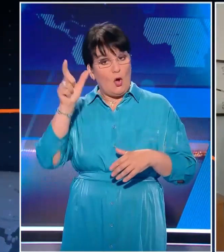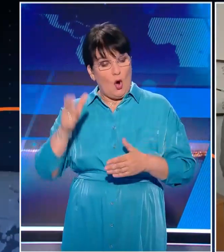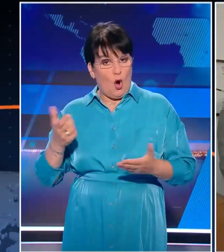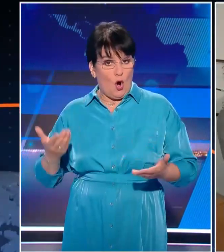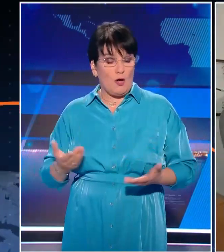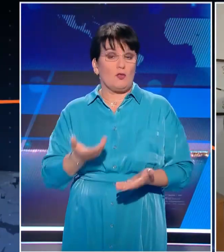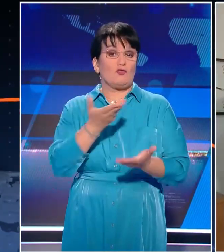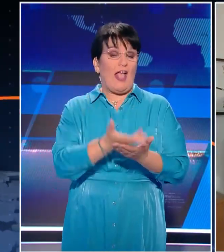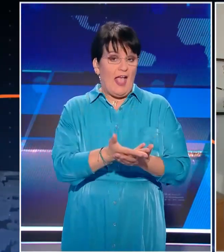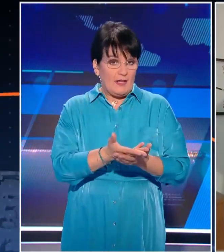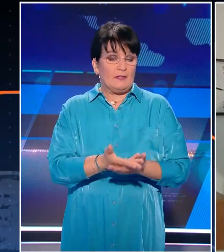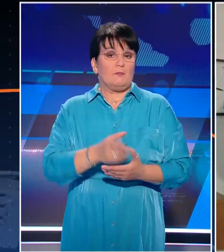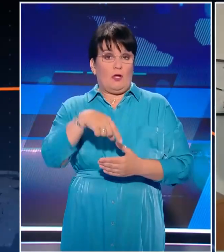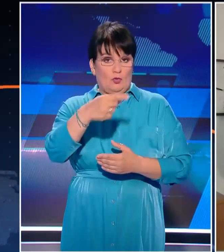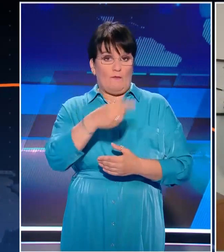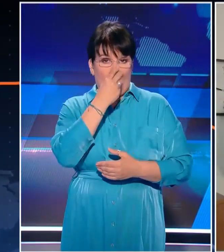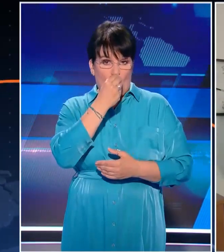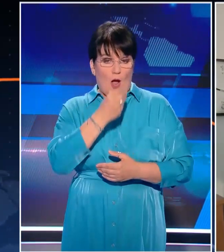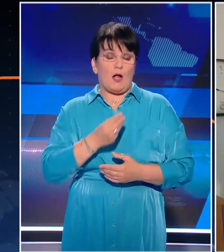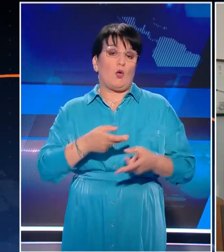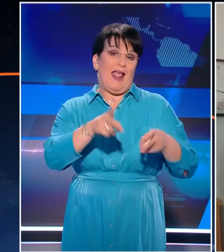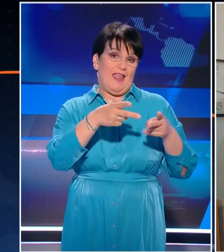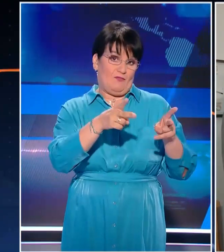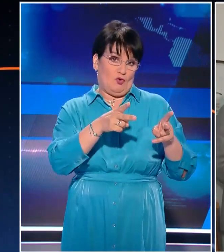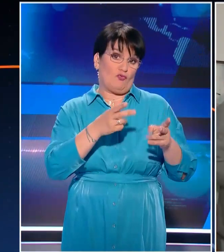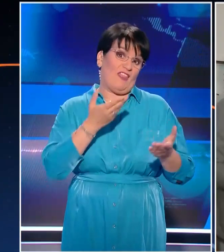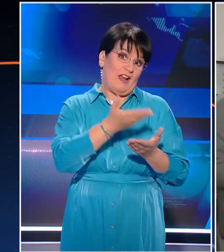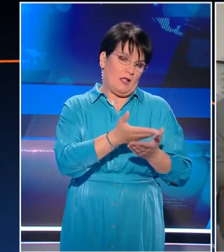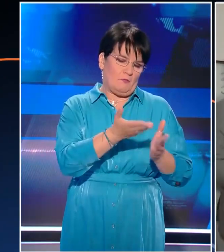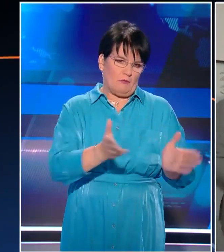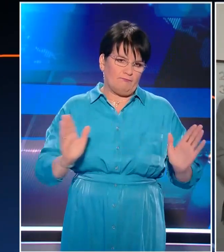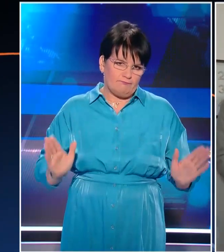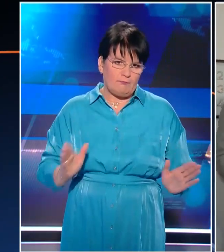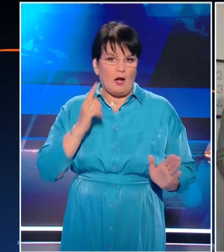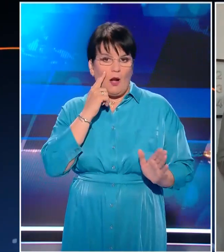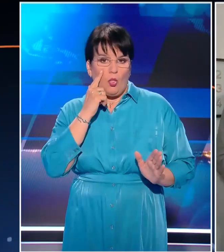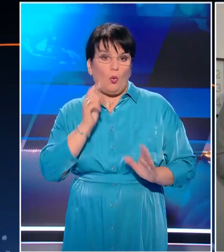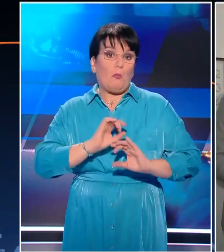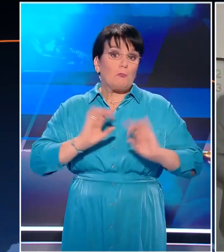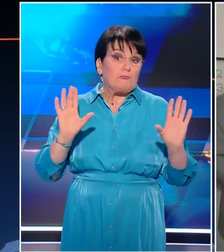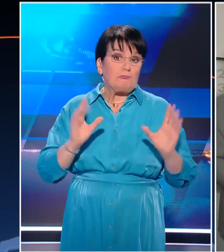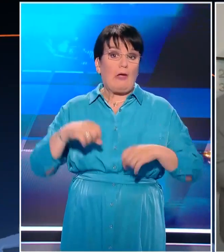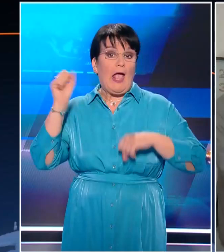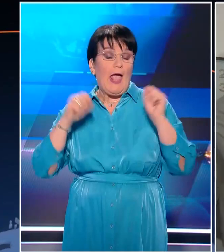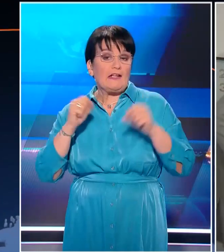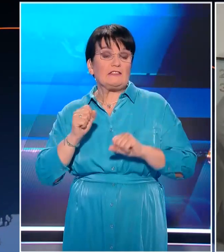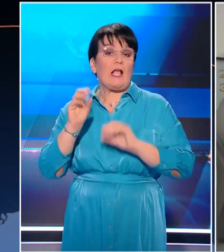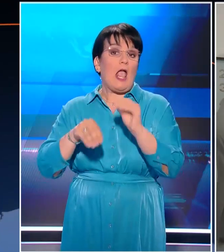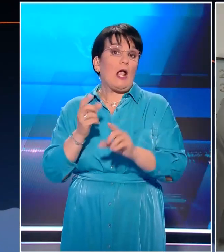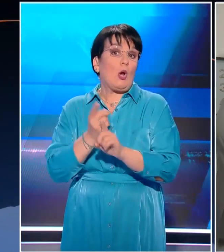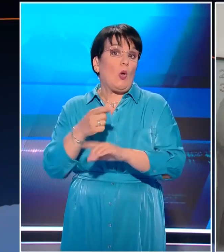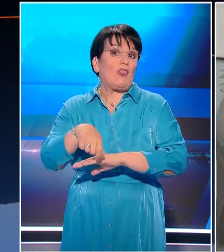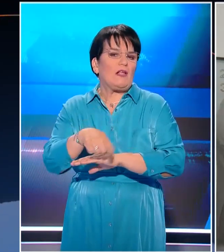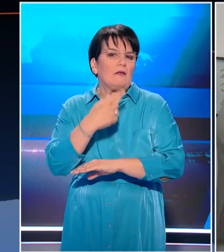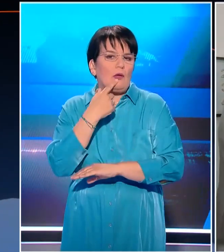αίτηση αποφυλάκησης τον ερχόμενο Φεβρουάριο. Άγνωστο παραμένει πάντως αν θα κατατεθεί κάποια ένσταση στο εκλογοδικείο